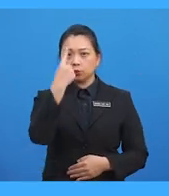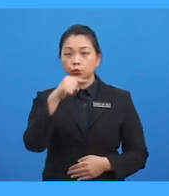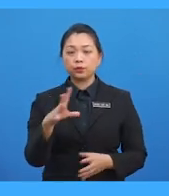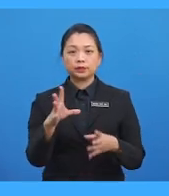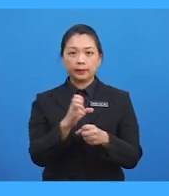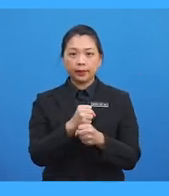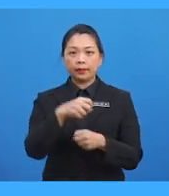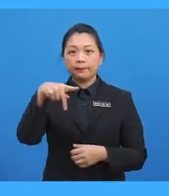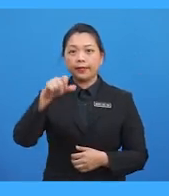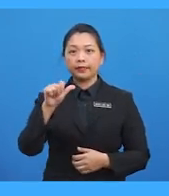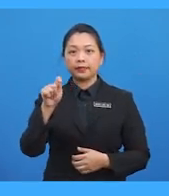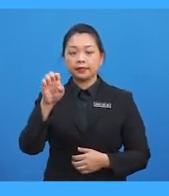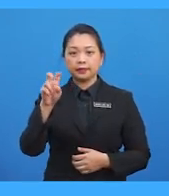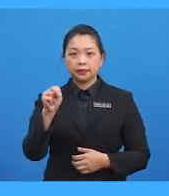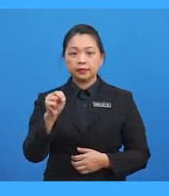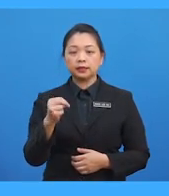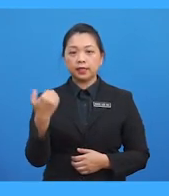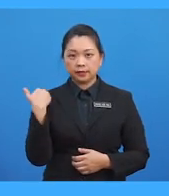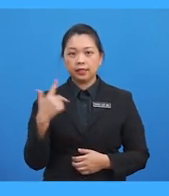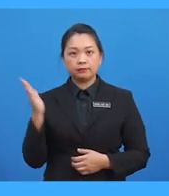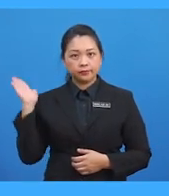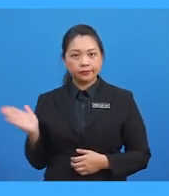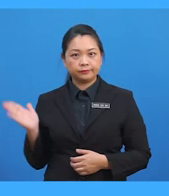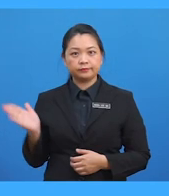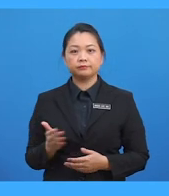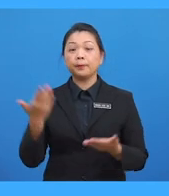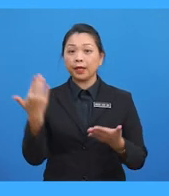paten dikenali sebagai pembaharuan utiliti.